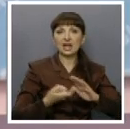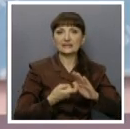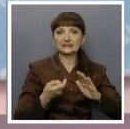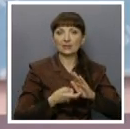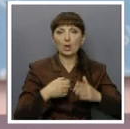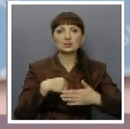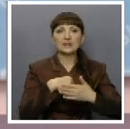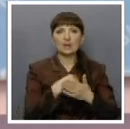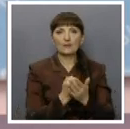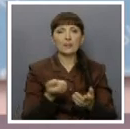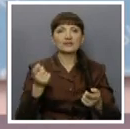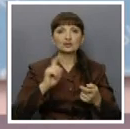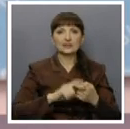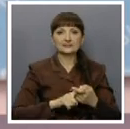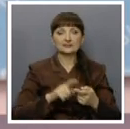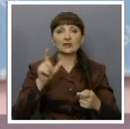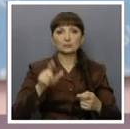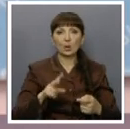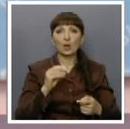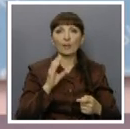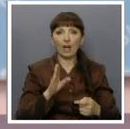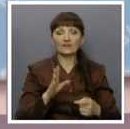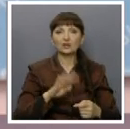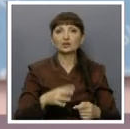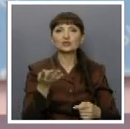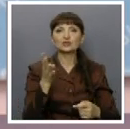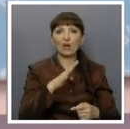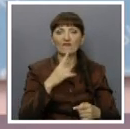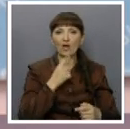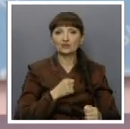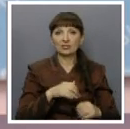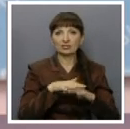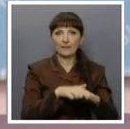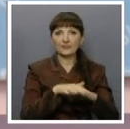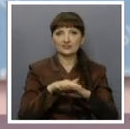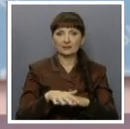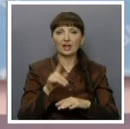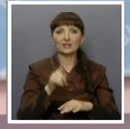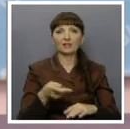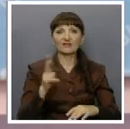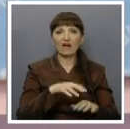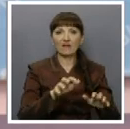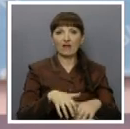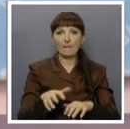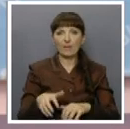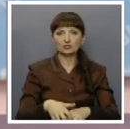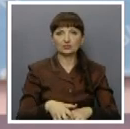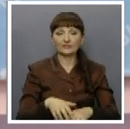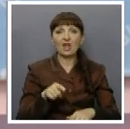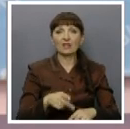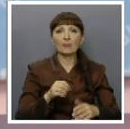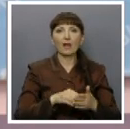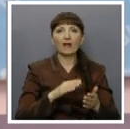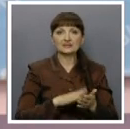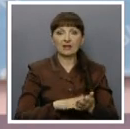расследования установлена причастность гражданина Куликбаева еще 4 вооруженным нападениям, а также 2 грабежам. Данные